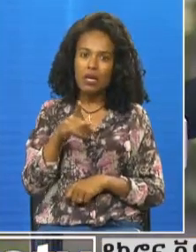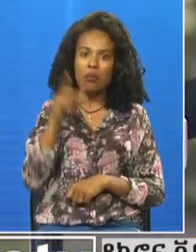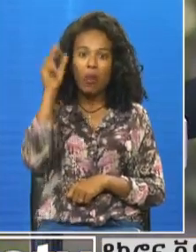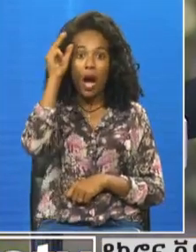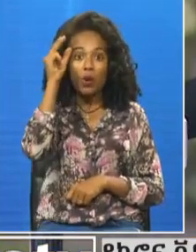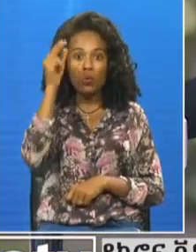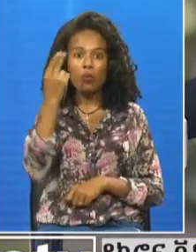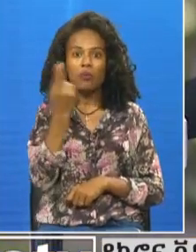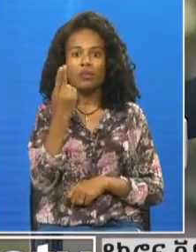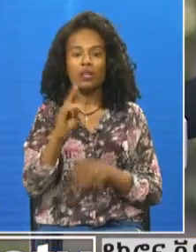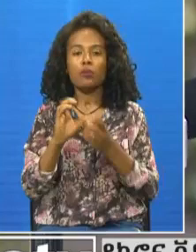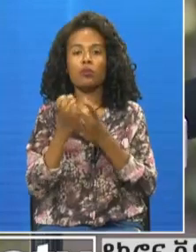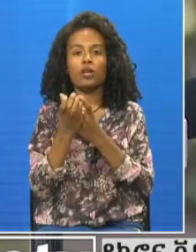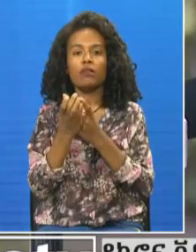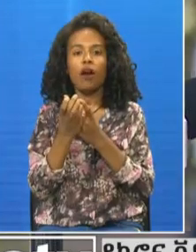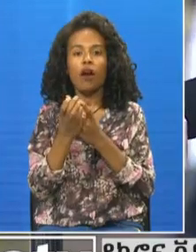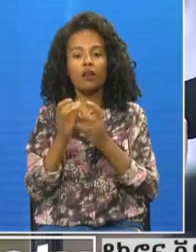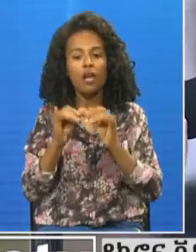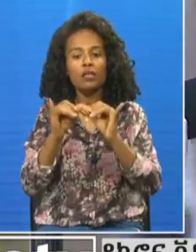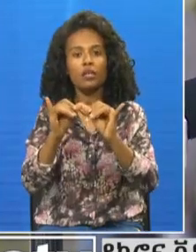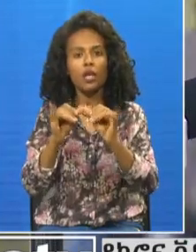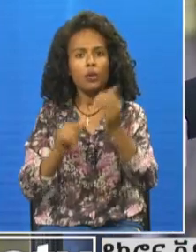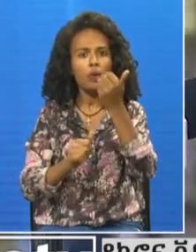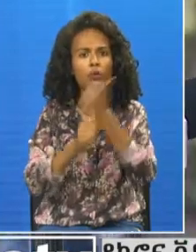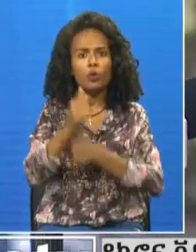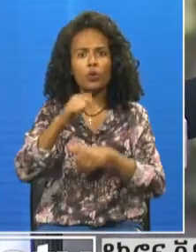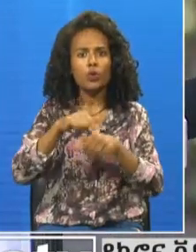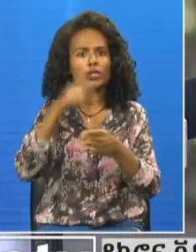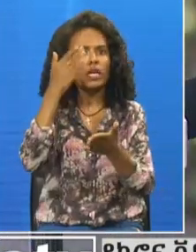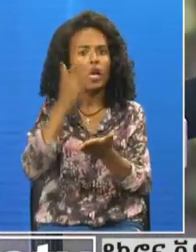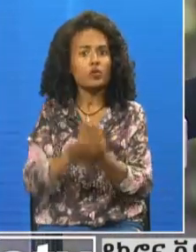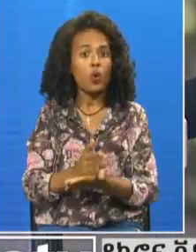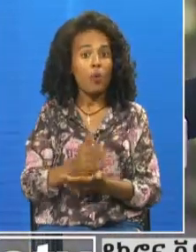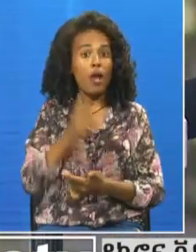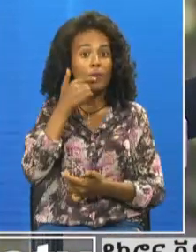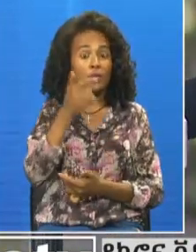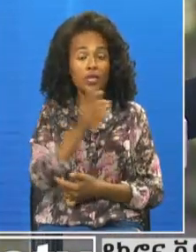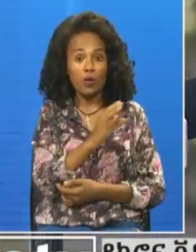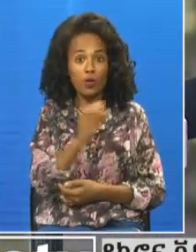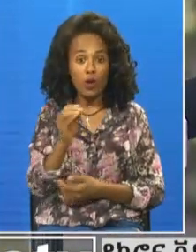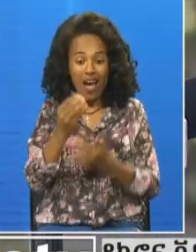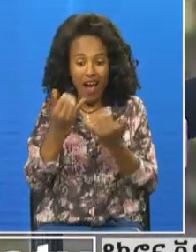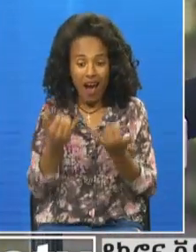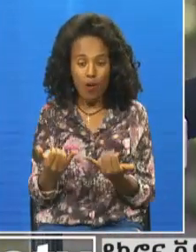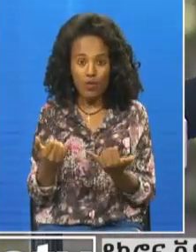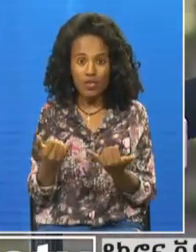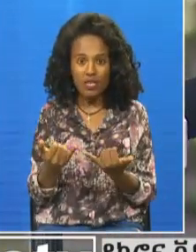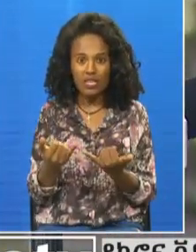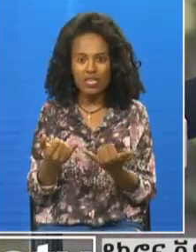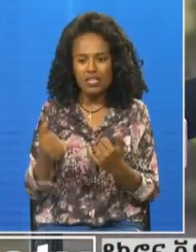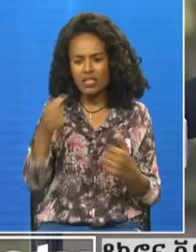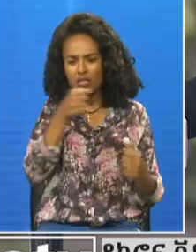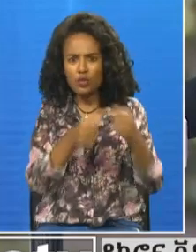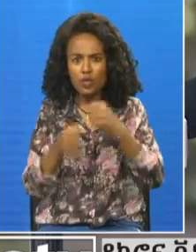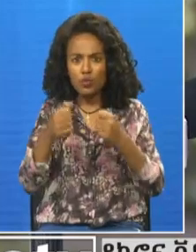ህመም ካልተዘገበ እና አድጎ ችግር ውስጥ ስንገባ ነው ወይ መማር ያለብን ስትይ፣ እዛ ድረስ መሄድ የለብንም። አስቀድመን ነው